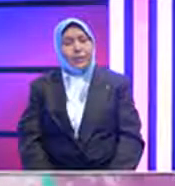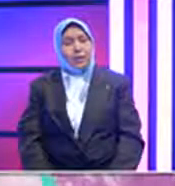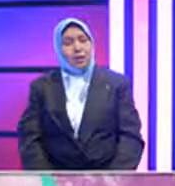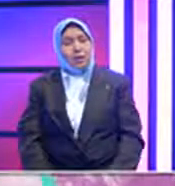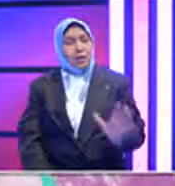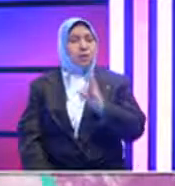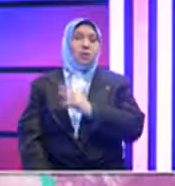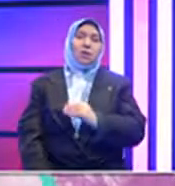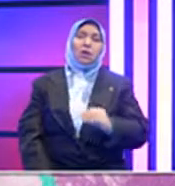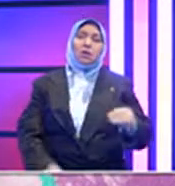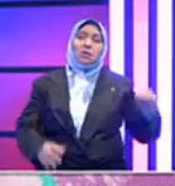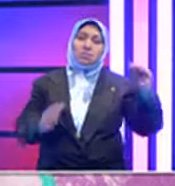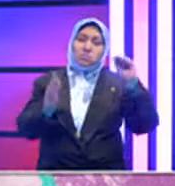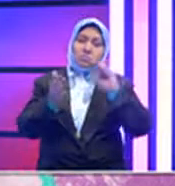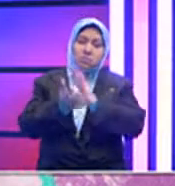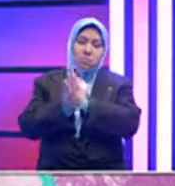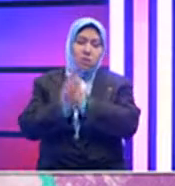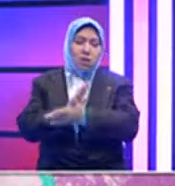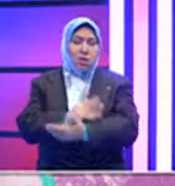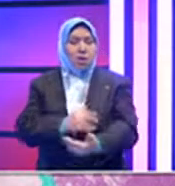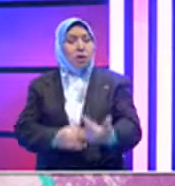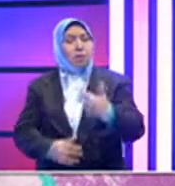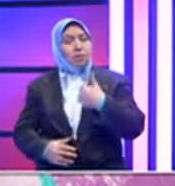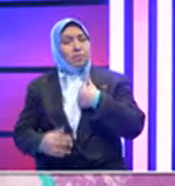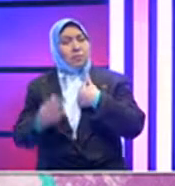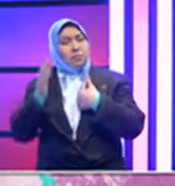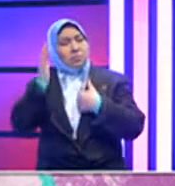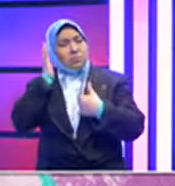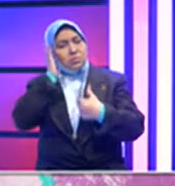the wearer azloe wow